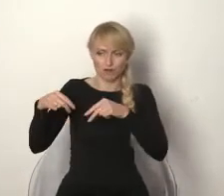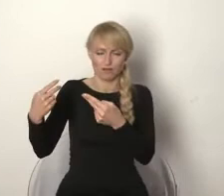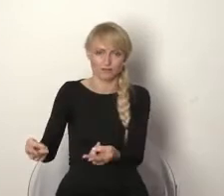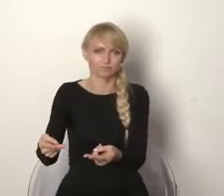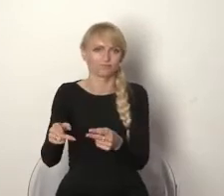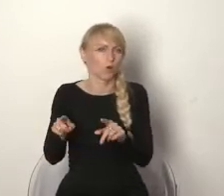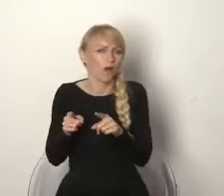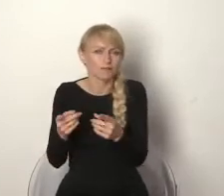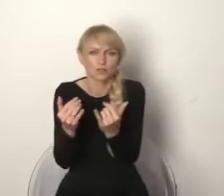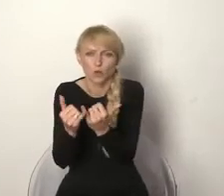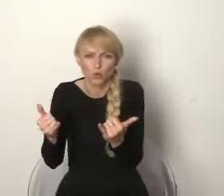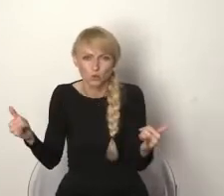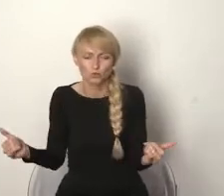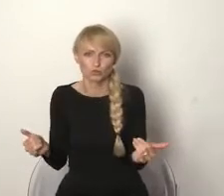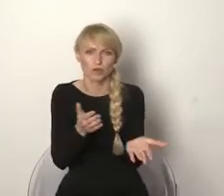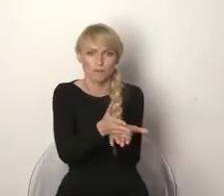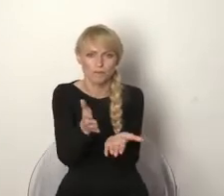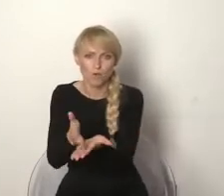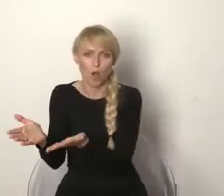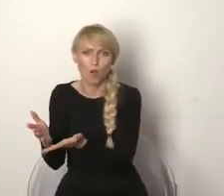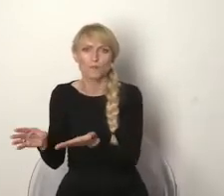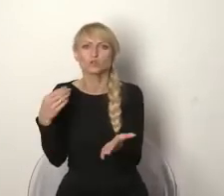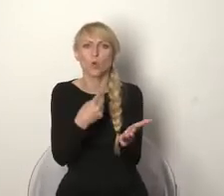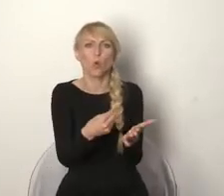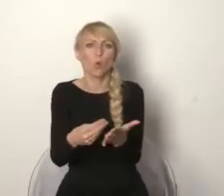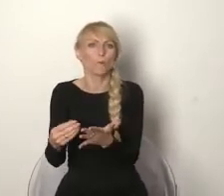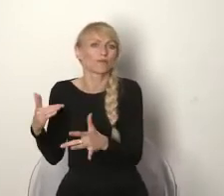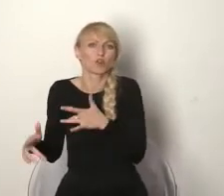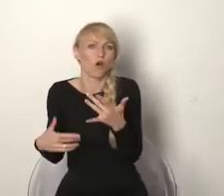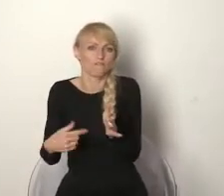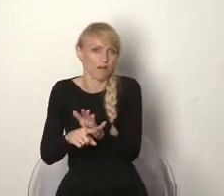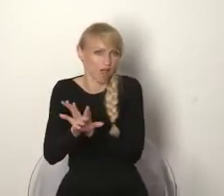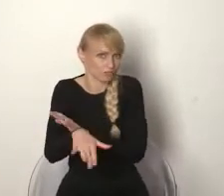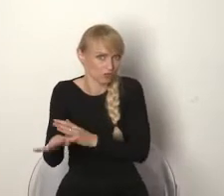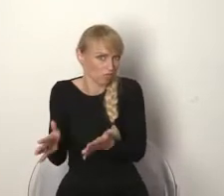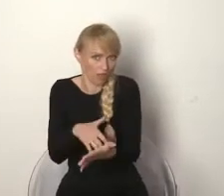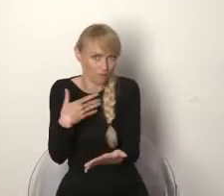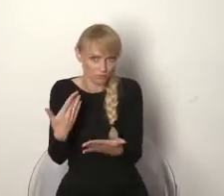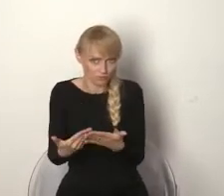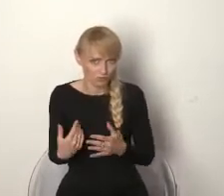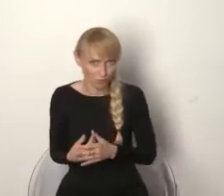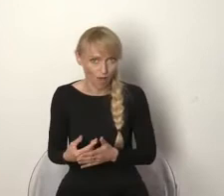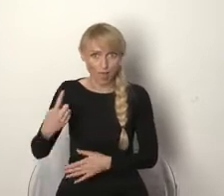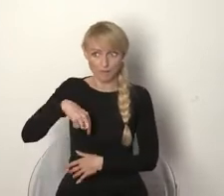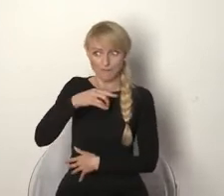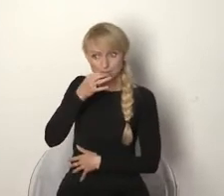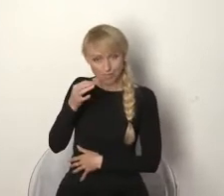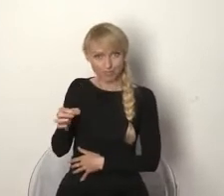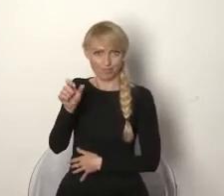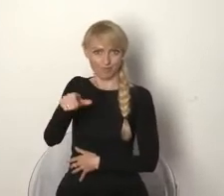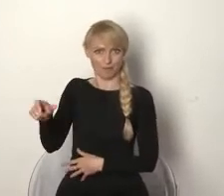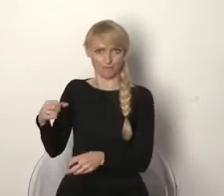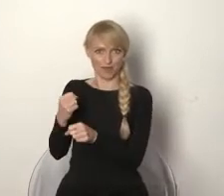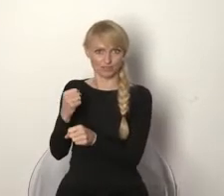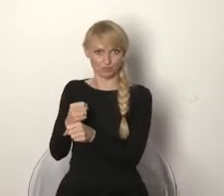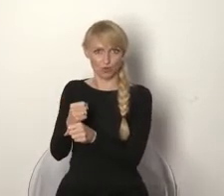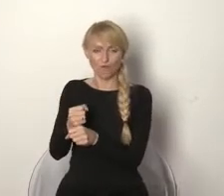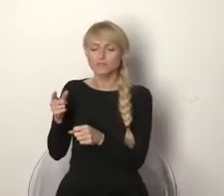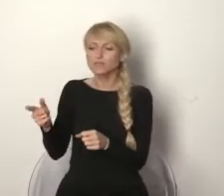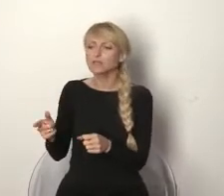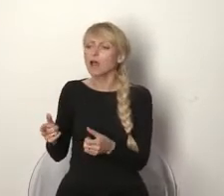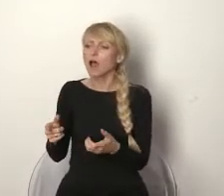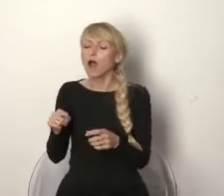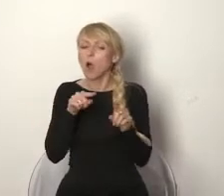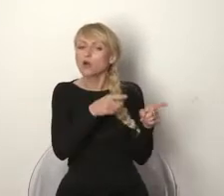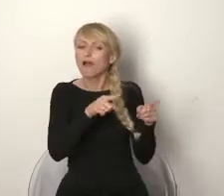zakup sprzętów chociażby rowerowych dla dzieciaków. To my też pytamy naszych pracowników często, jakie organizacje chcielibyście wesprzeć?